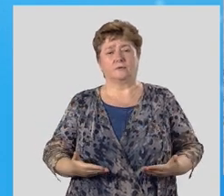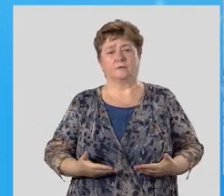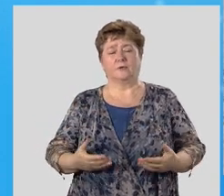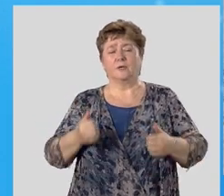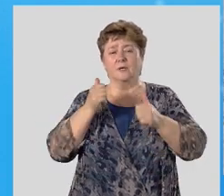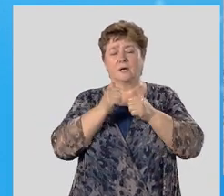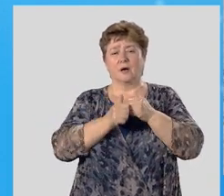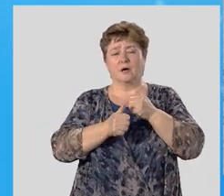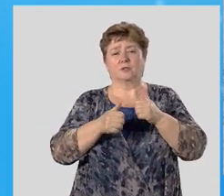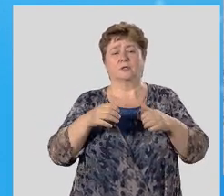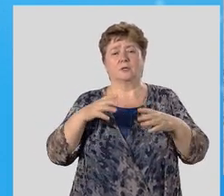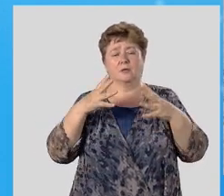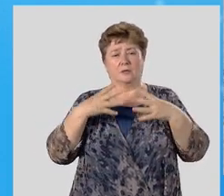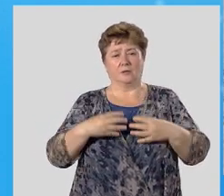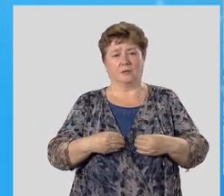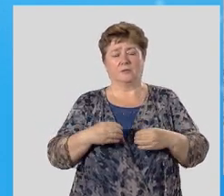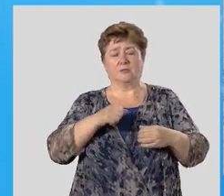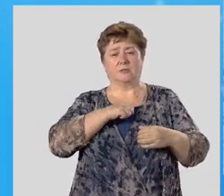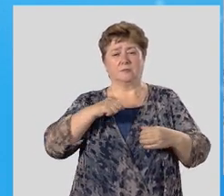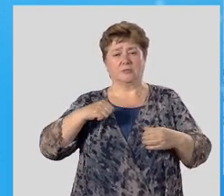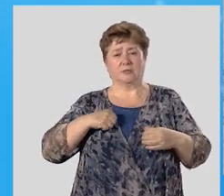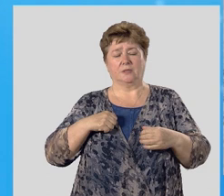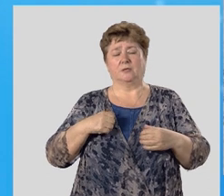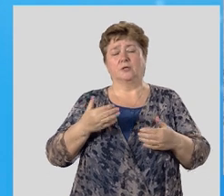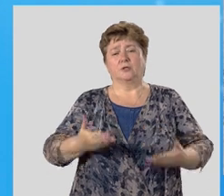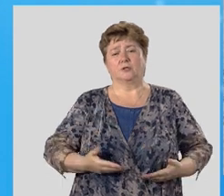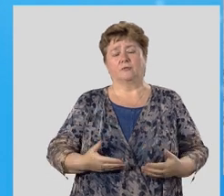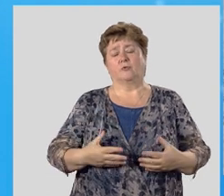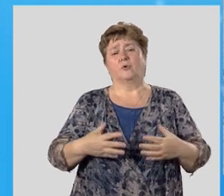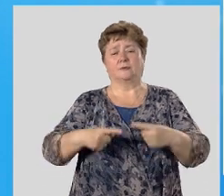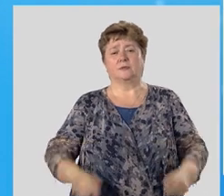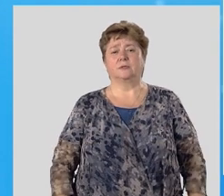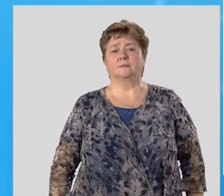существование каждой особи как самостоятельной живой системы.